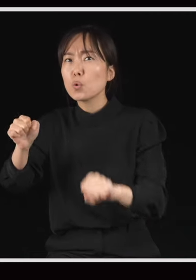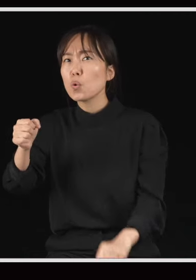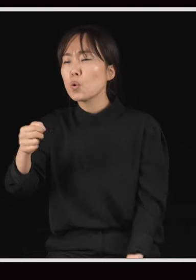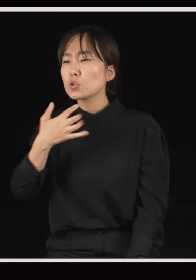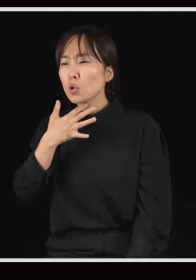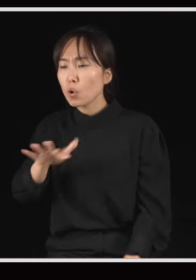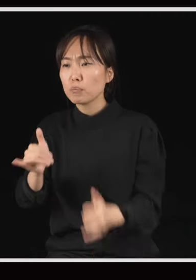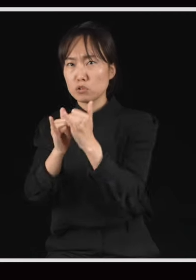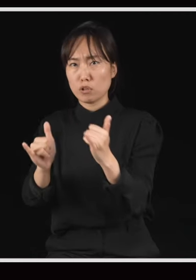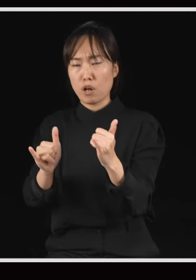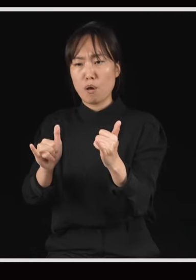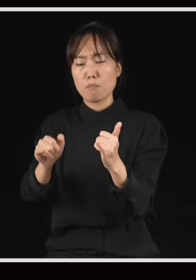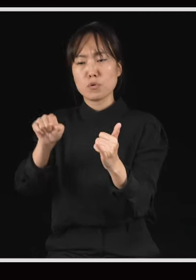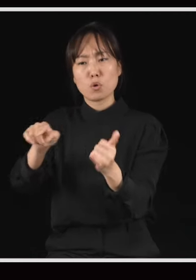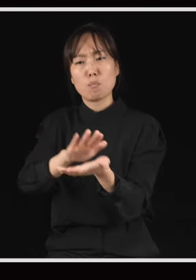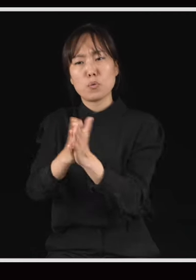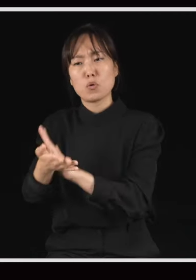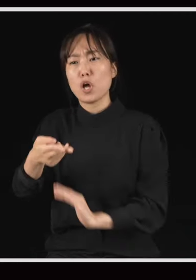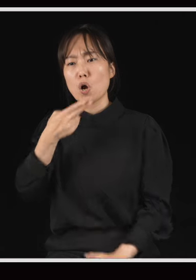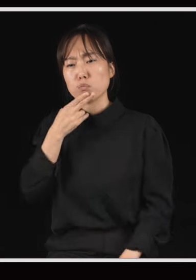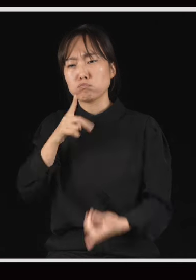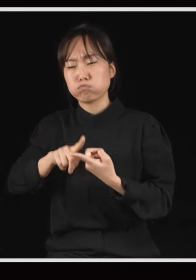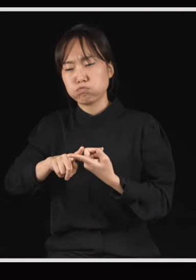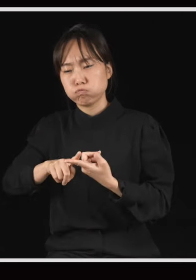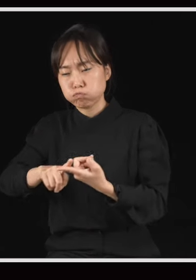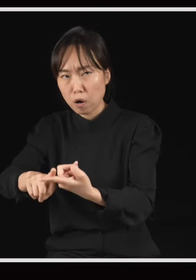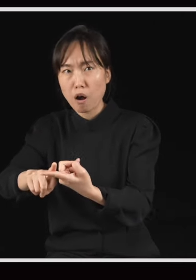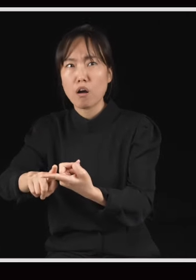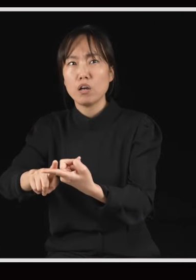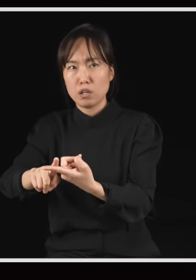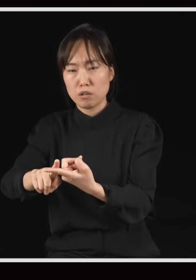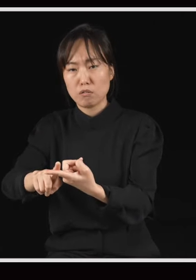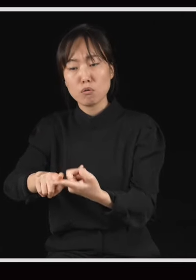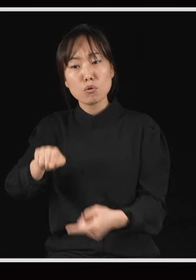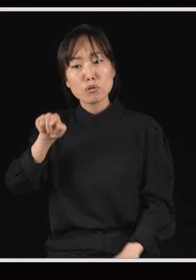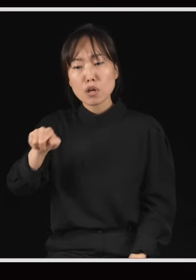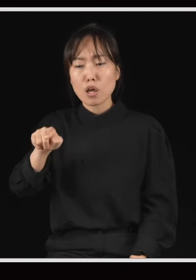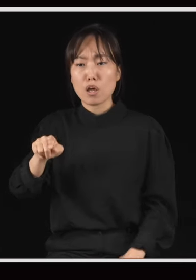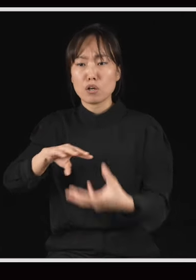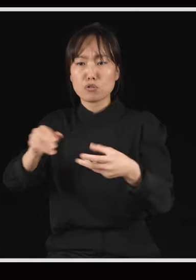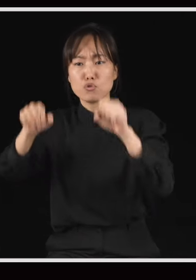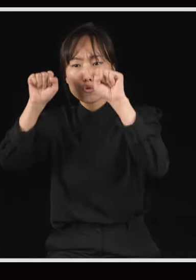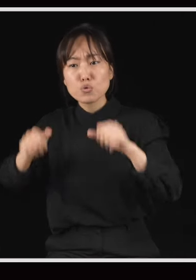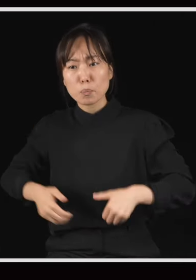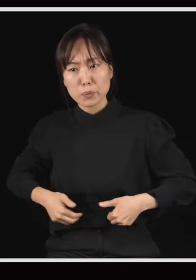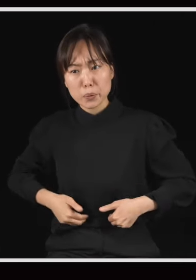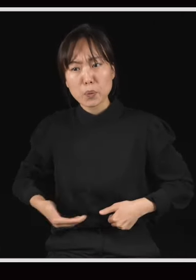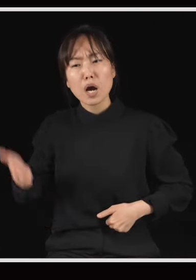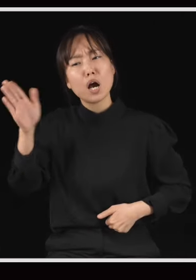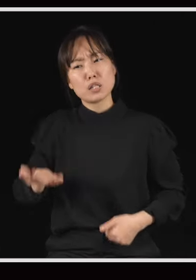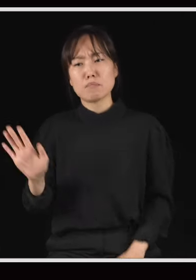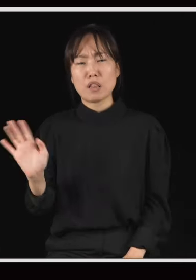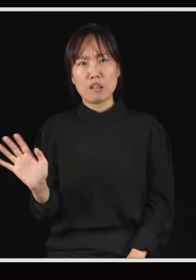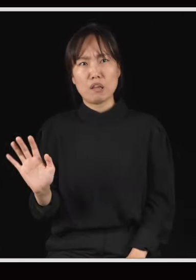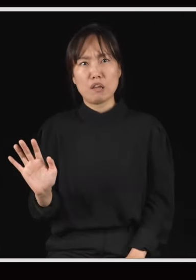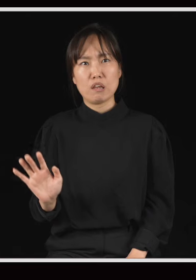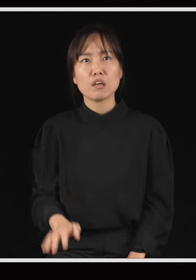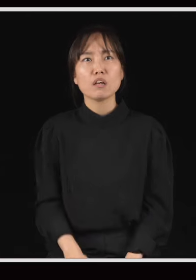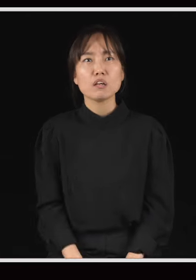저항 운동을 안 한 사람은 이게 습관이 붙어서, 그러니까 사람은 항상 자기 습관대로 밀고 가기 때문에 저항 운동을 해야 되는 사람들은 저항 운동을